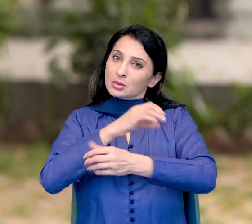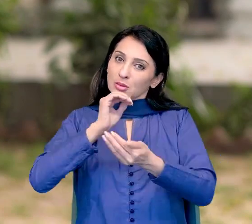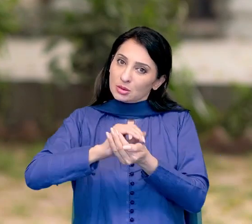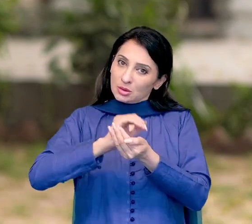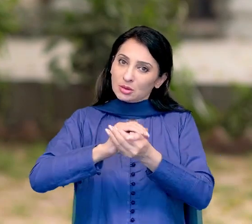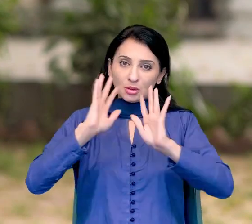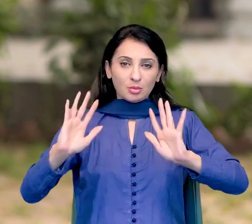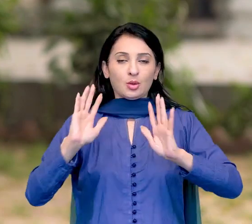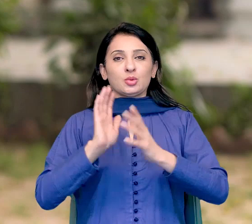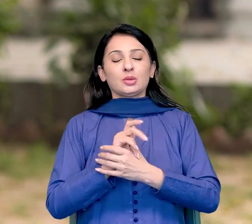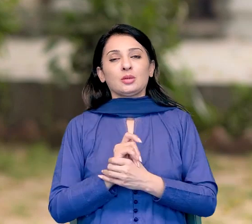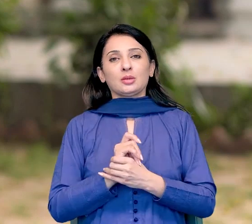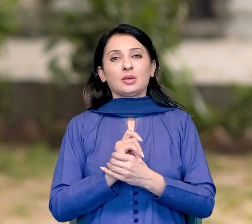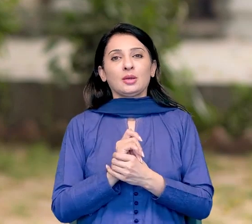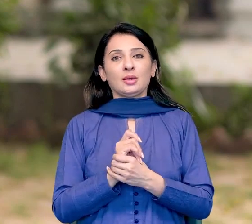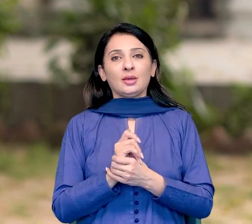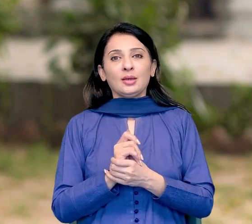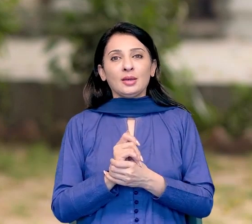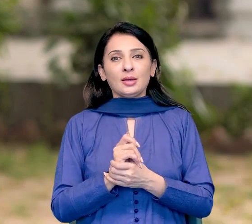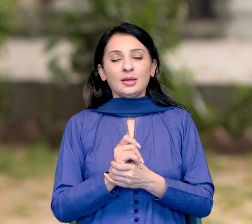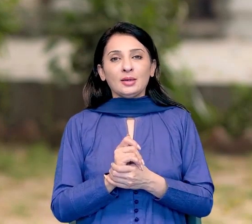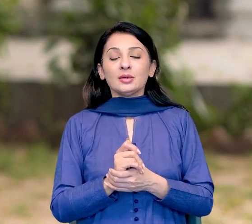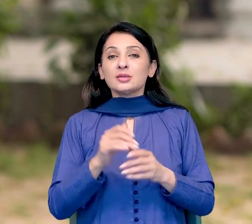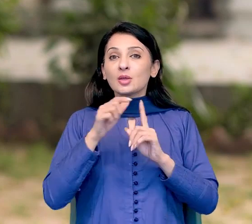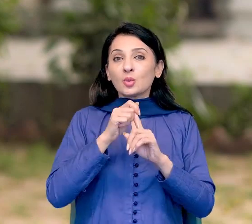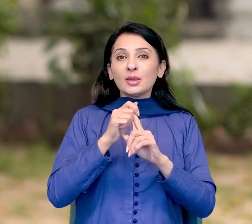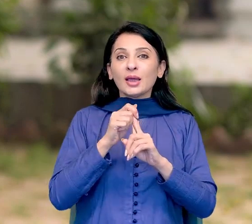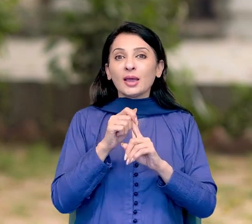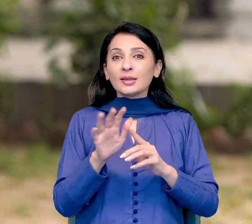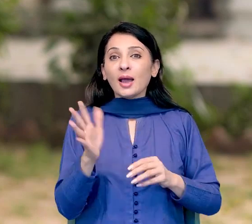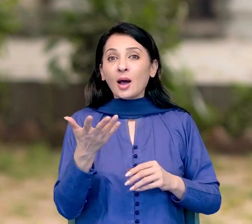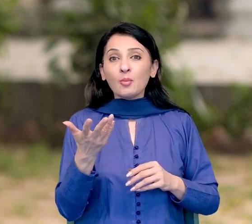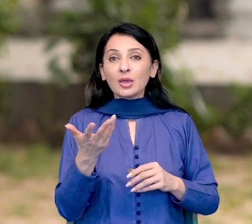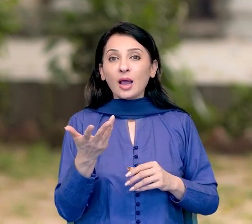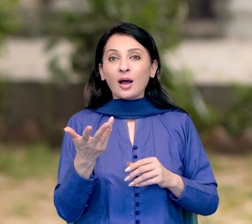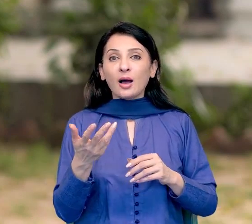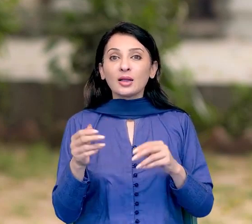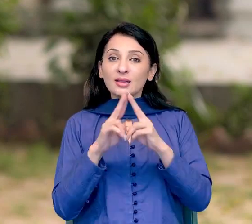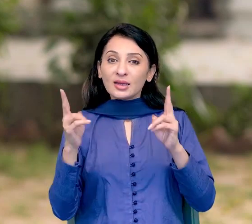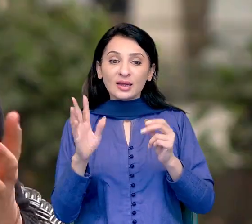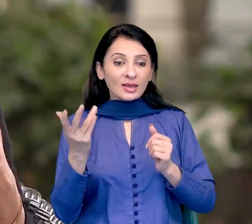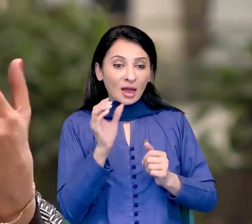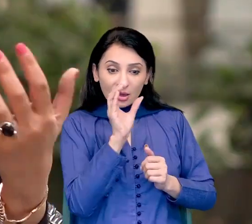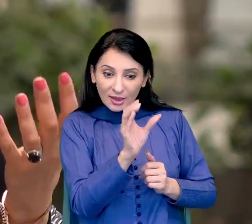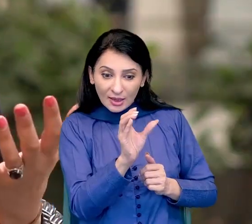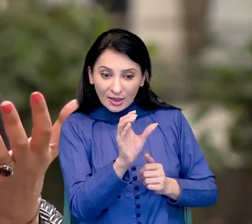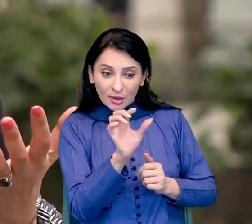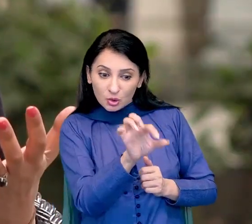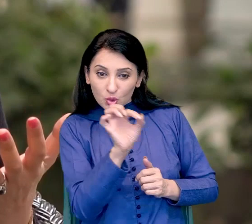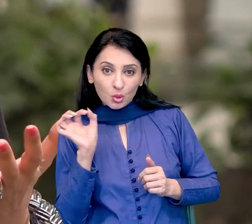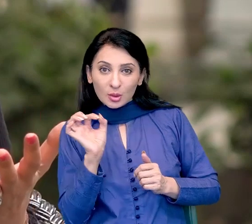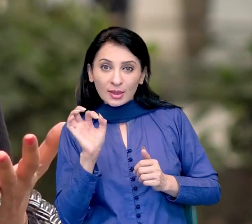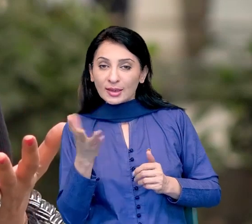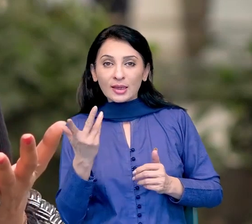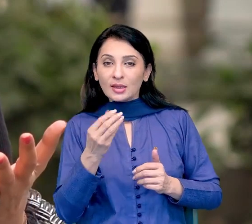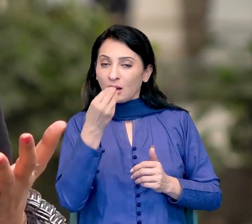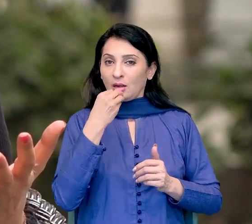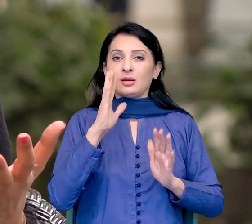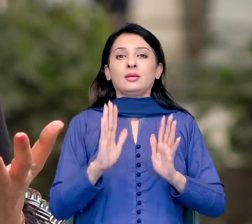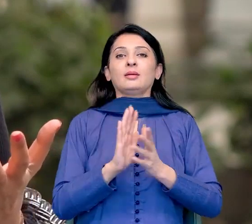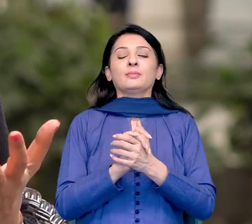نہیں کر رہے کہ ہم کیوں کھا رہے ہیں, it is less helpful to recognize کہ ہم کیا کھا رہے ہیں. So circling back